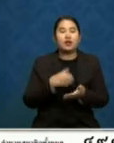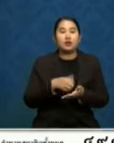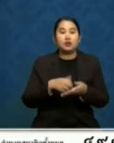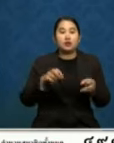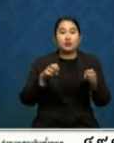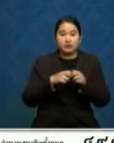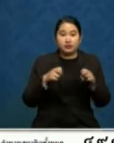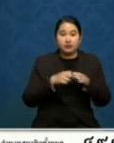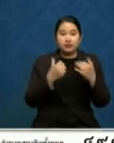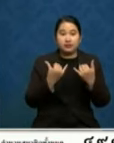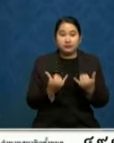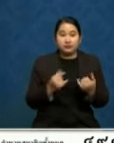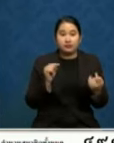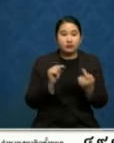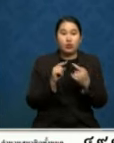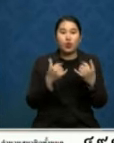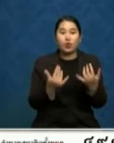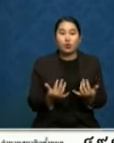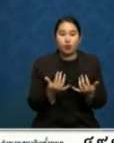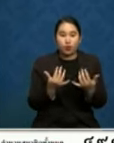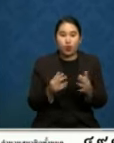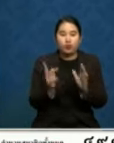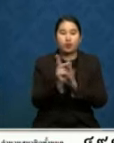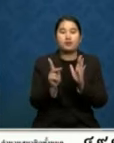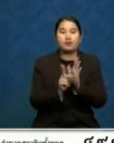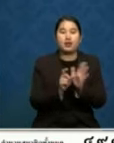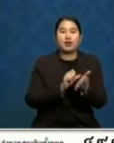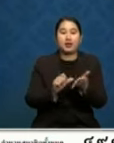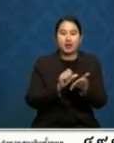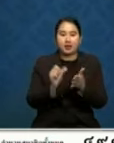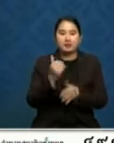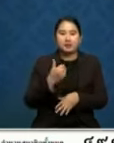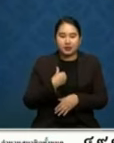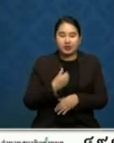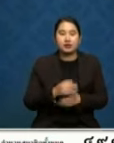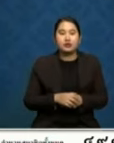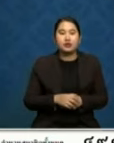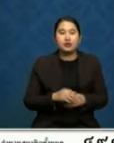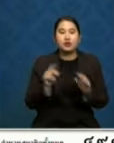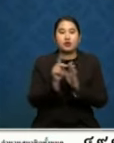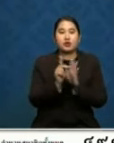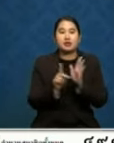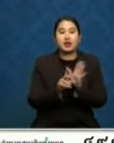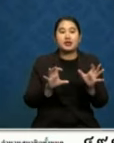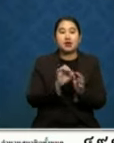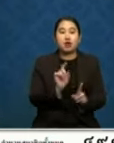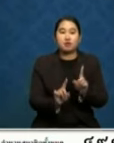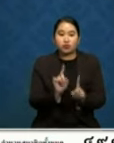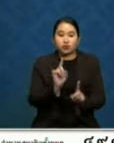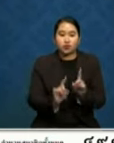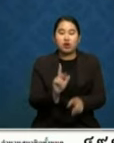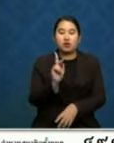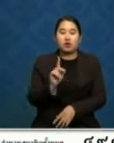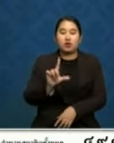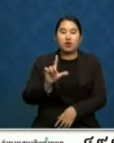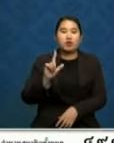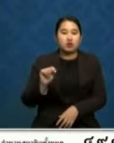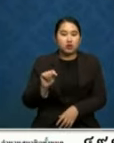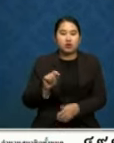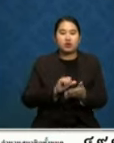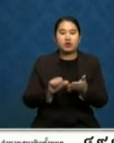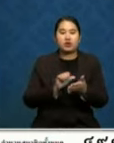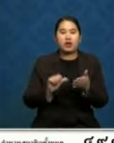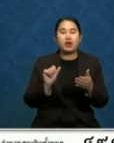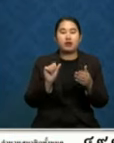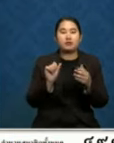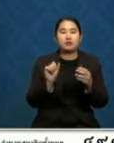ที่สภารอการแก้กฎหมายของรัฐบาลคือกฎหมายหลักทรัพย์ตลาดหลักทรัพย์นะครับกลต.ว่าจะแก้